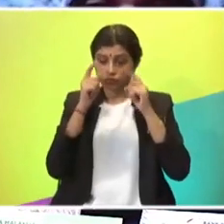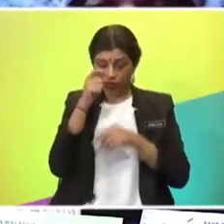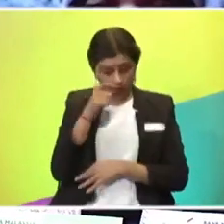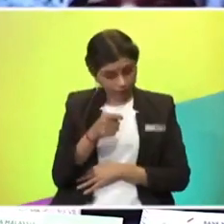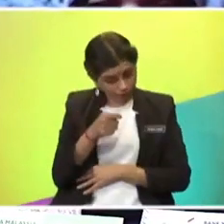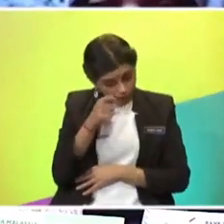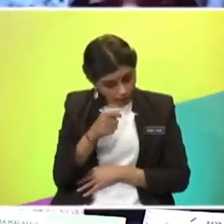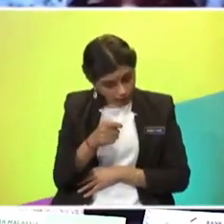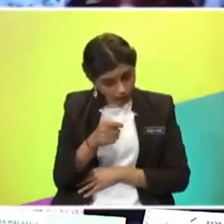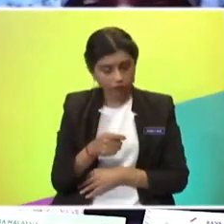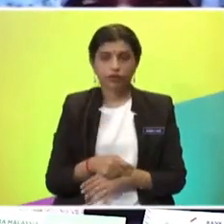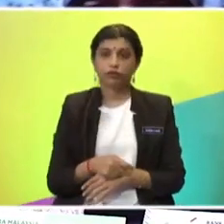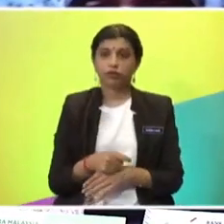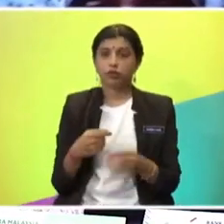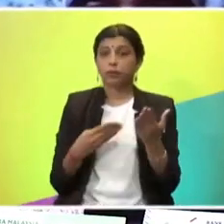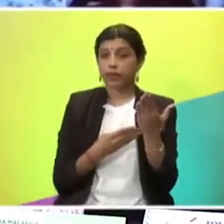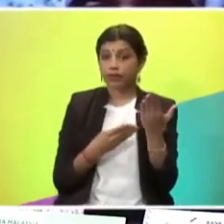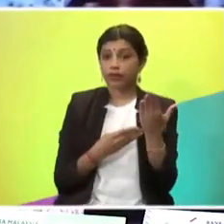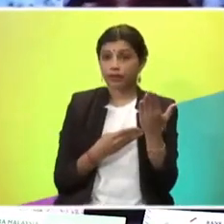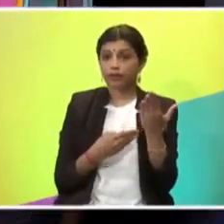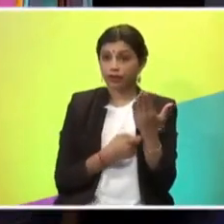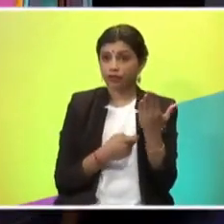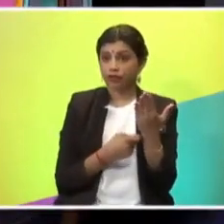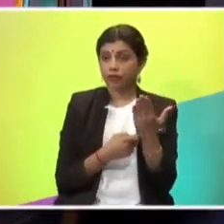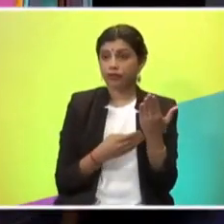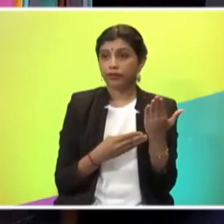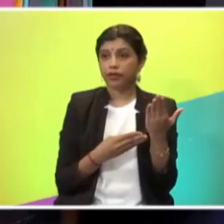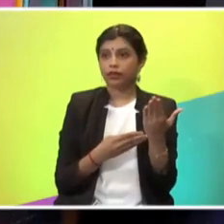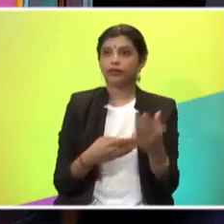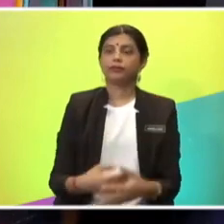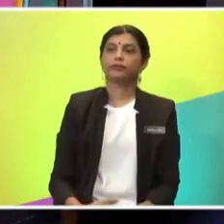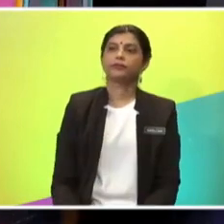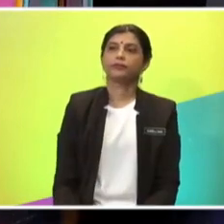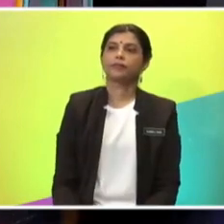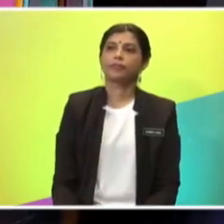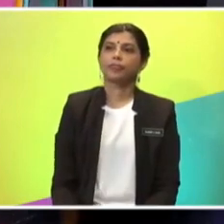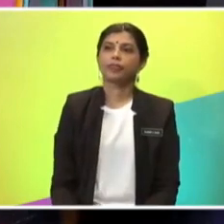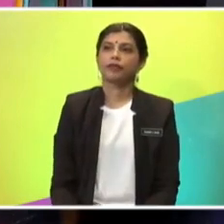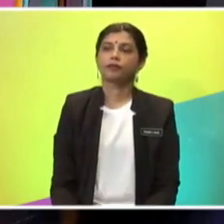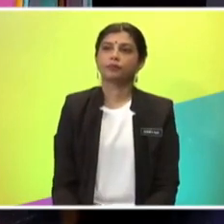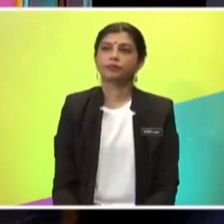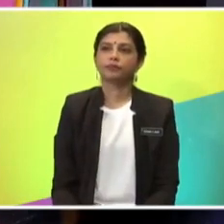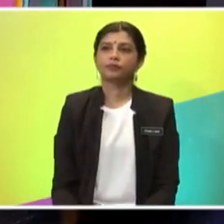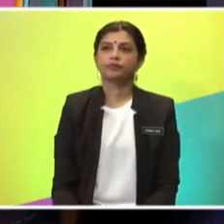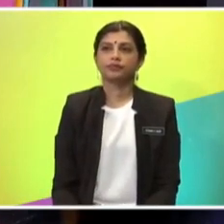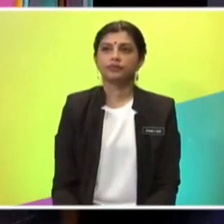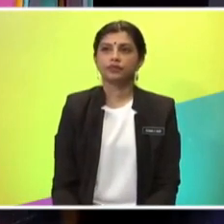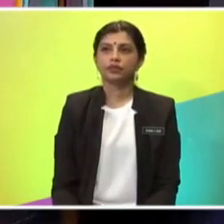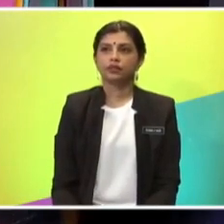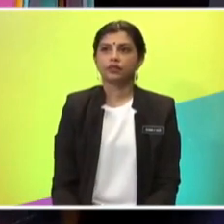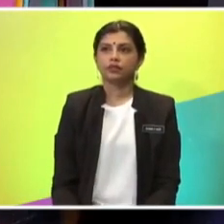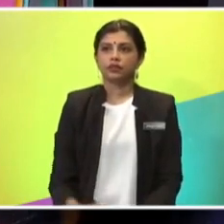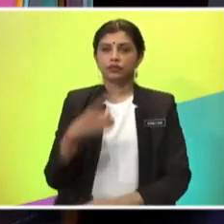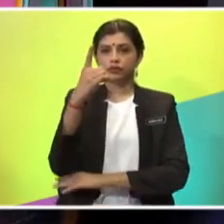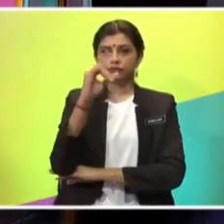apa fungsi peralatan ni cikgu sebenarnya? Boleh letak apa ni? Okey, silakan cikgu. Okey, ini dinamakan